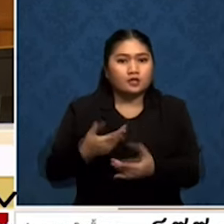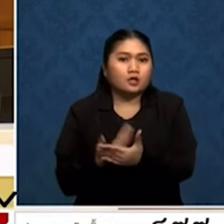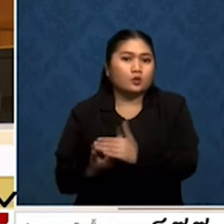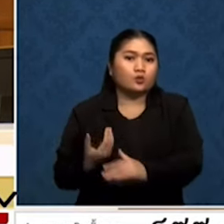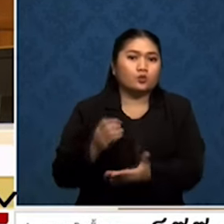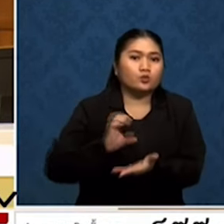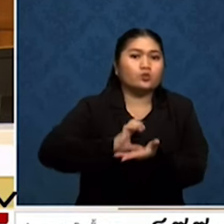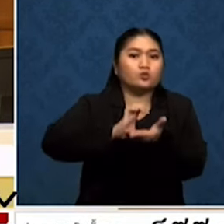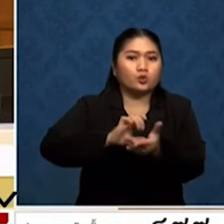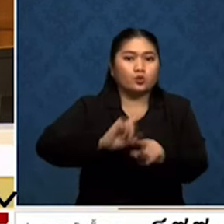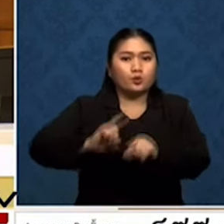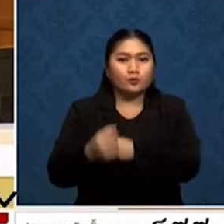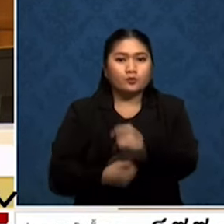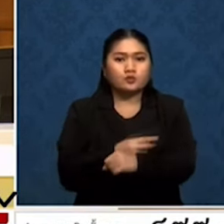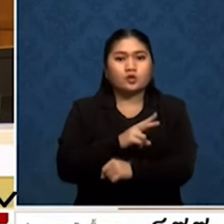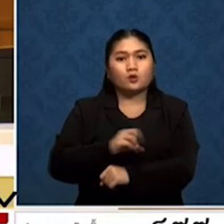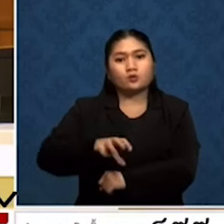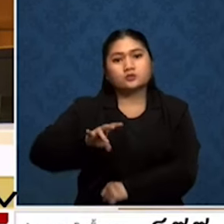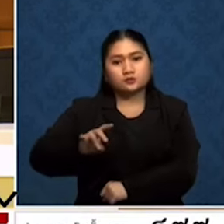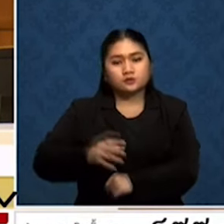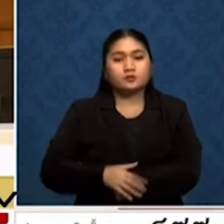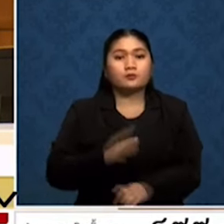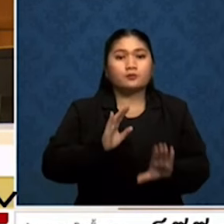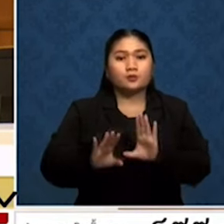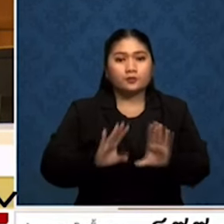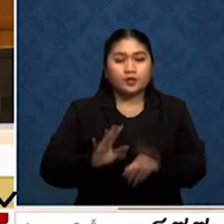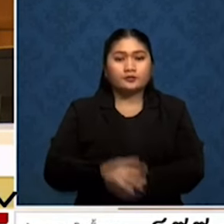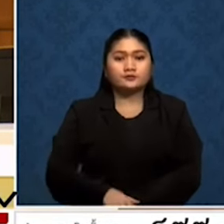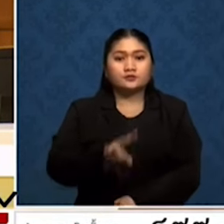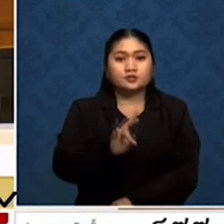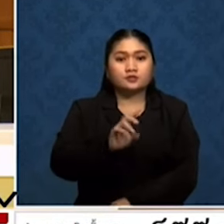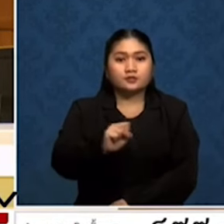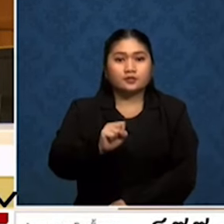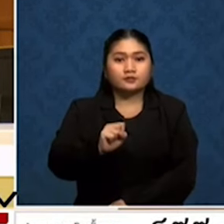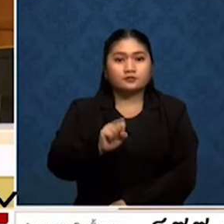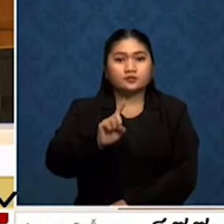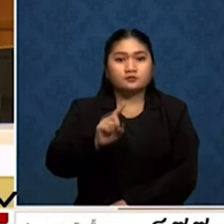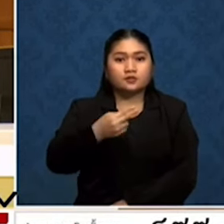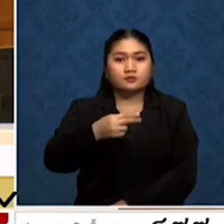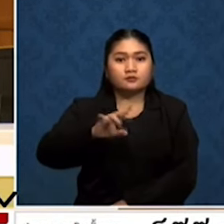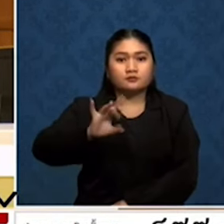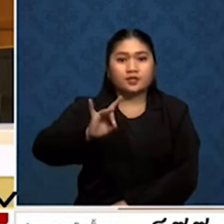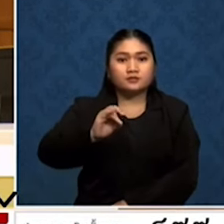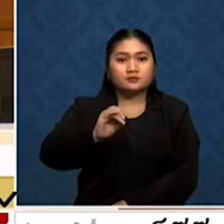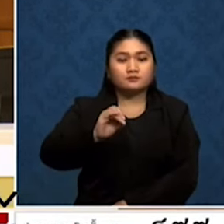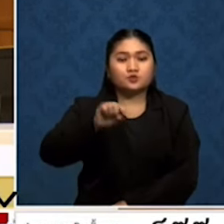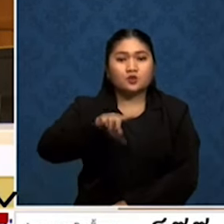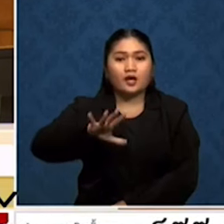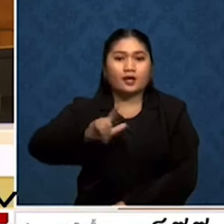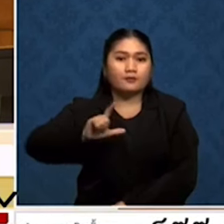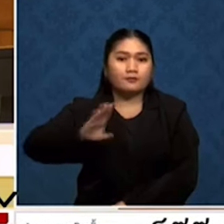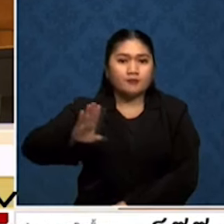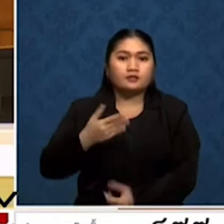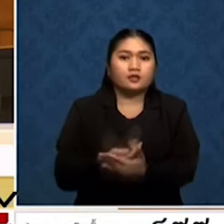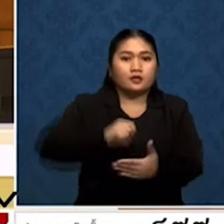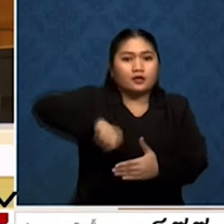ชมัญญาก็ระมาณรายจายปจำปก็ประณพ.สอ 2,517 จำนวน 7,180,5 ลานบาทจะทำให้ม